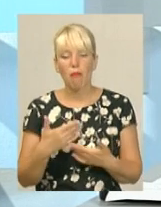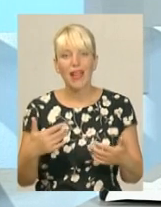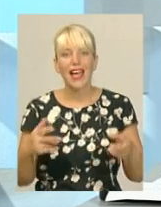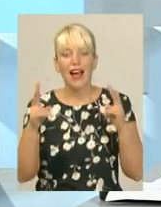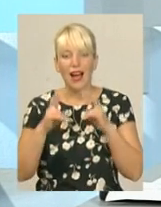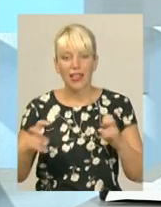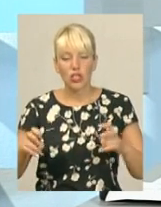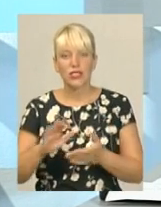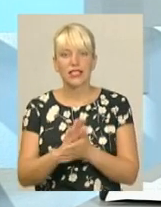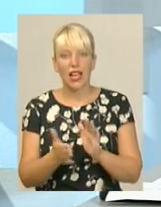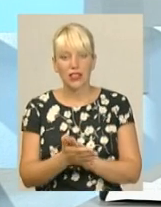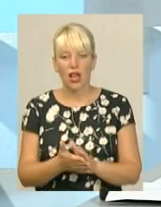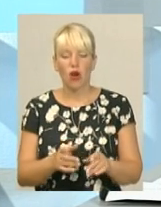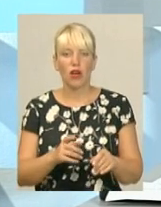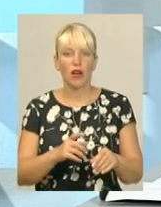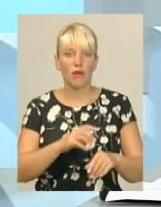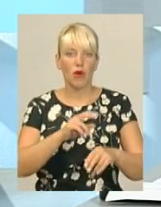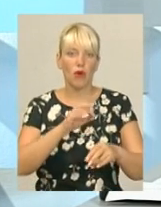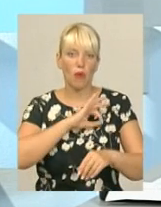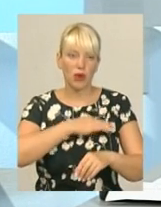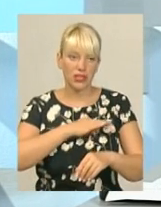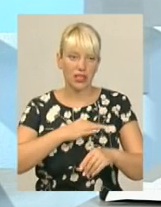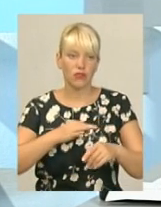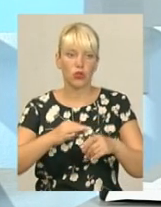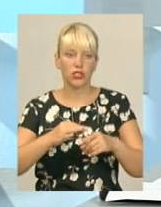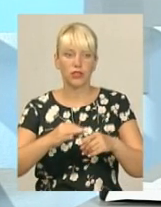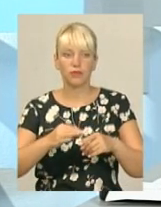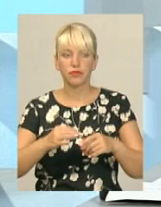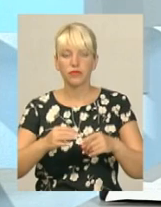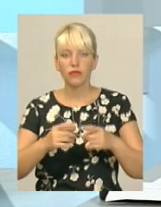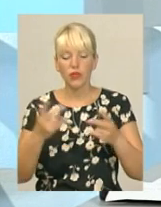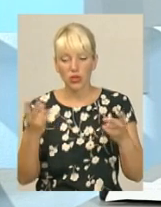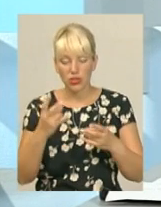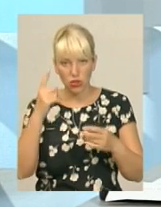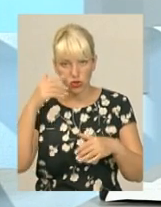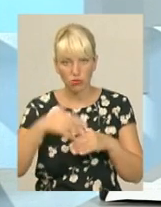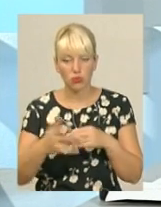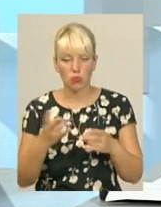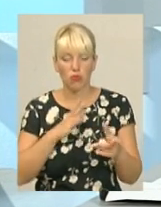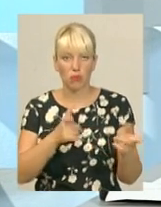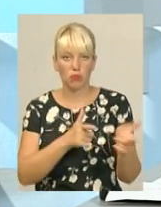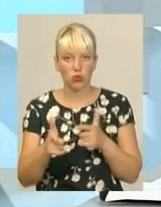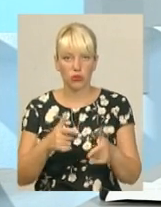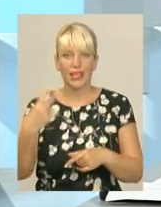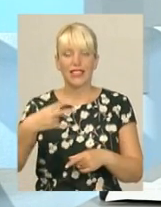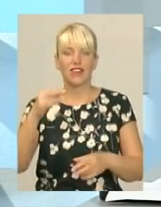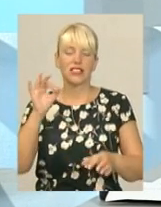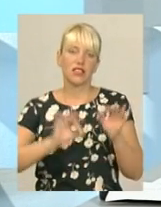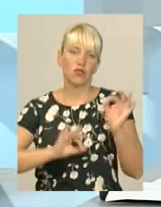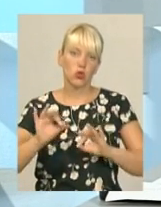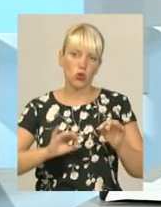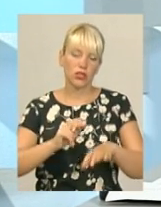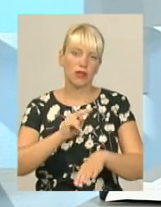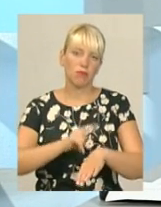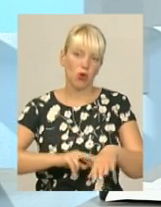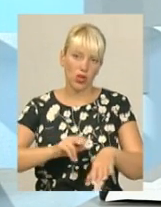аналізуючи стан оперативної обстановки, розуміємо, що в кожному відділі та відділенні мають бути підготовлені не менше 20% працівників поліції,